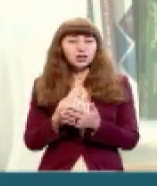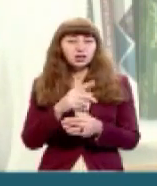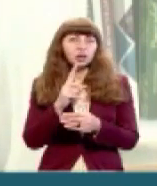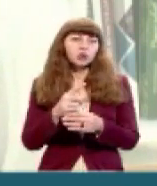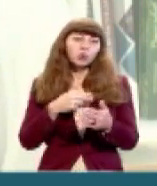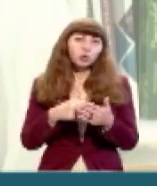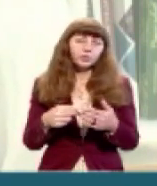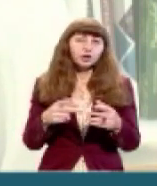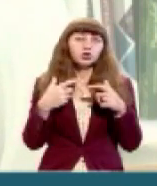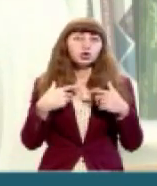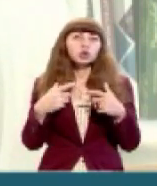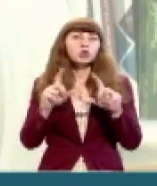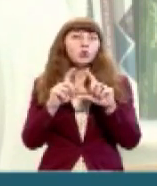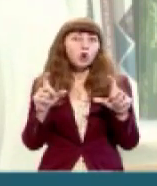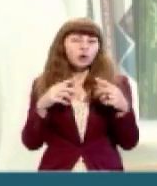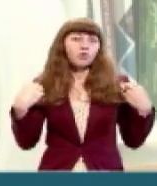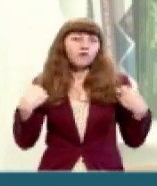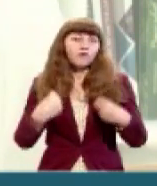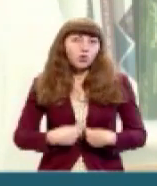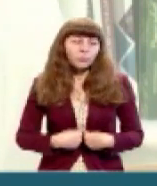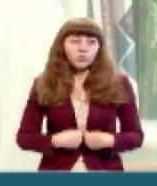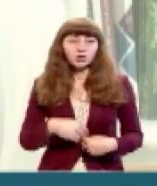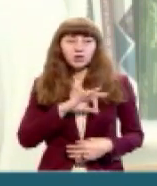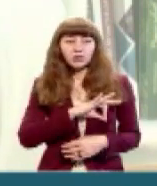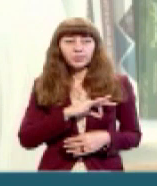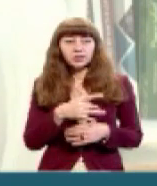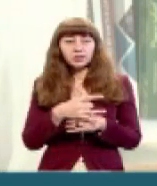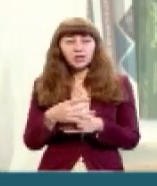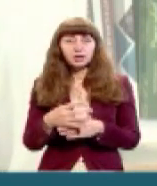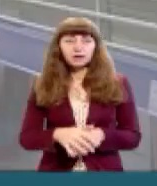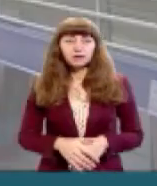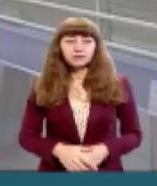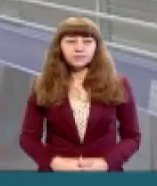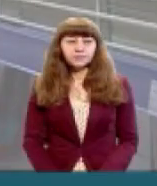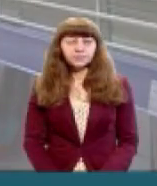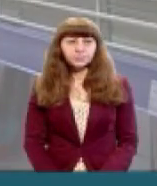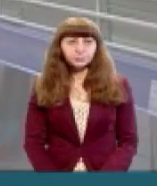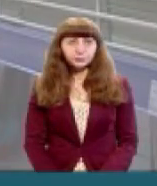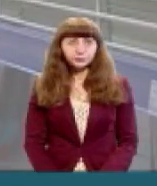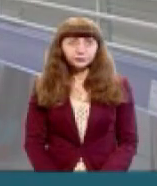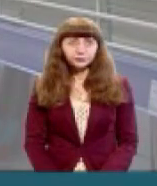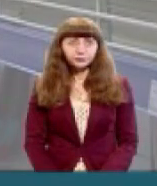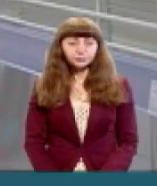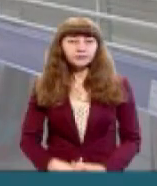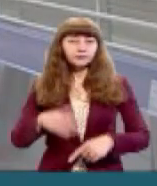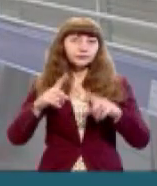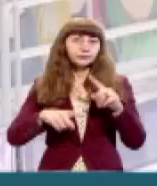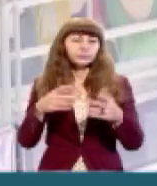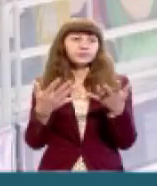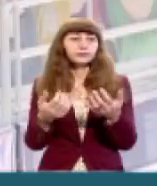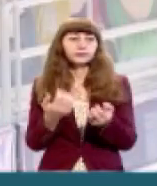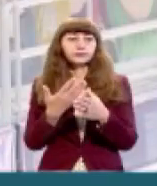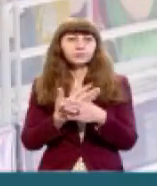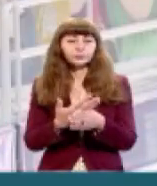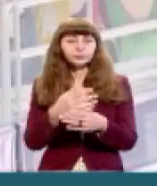уақытта барлығы 522,5 миллион теңгеге көмек көрсетілді. Аталған соманы алған ата-ана міндетті түрде